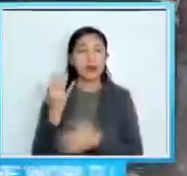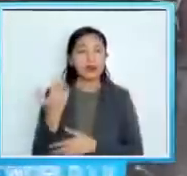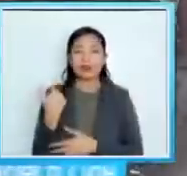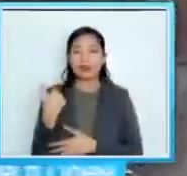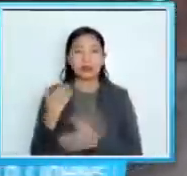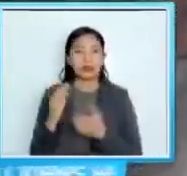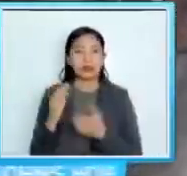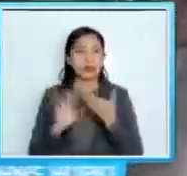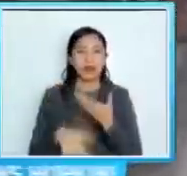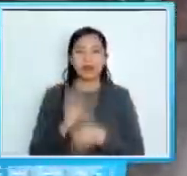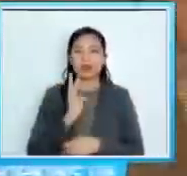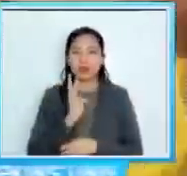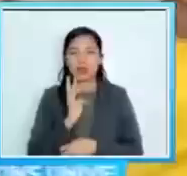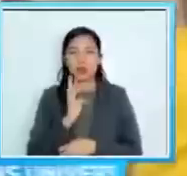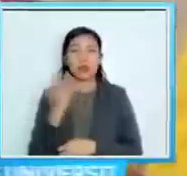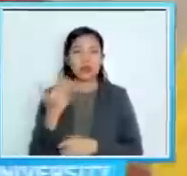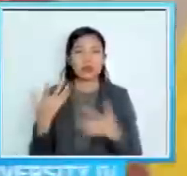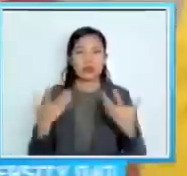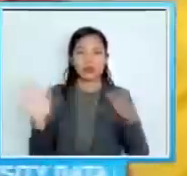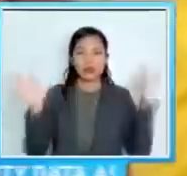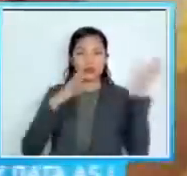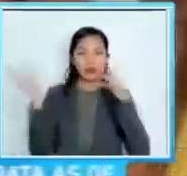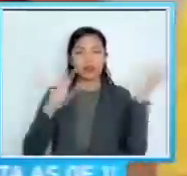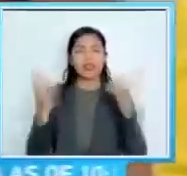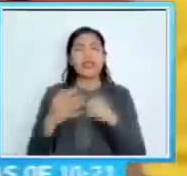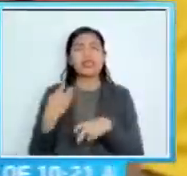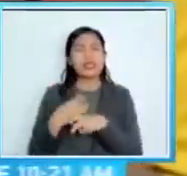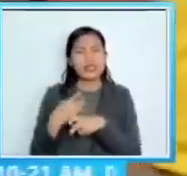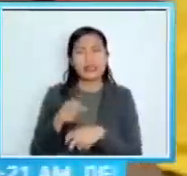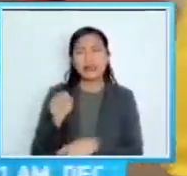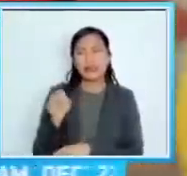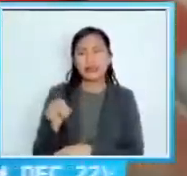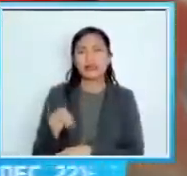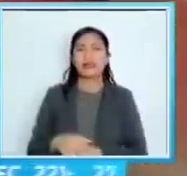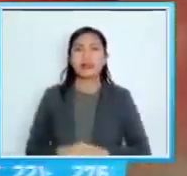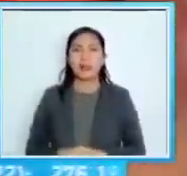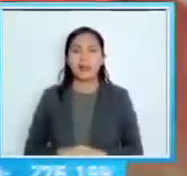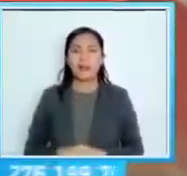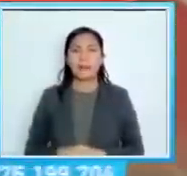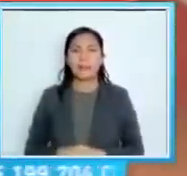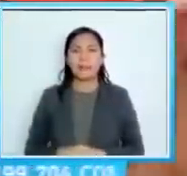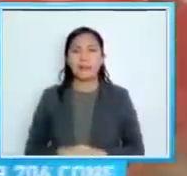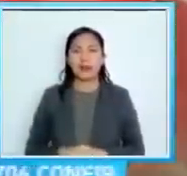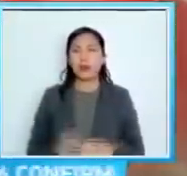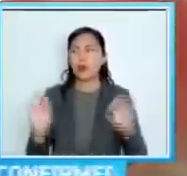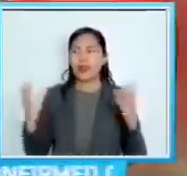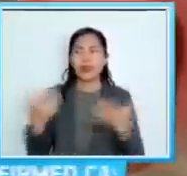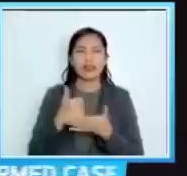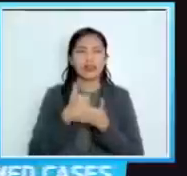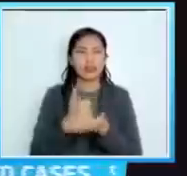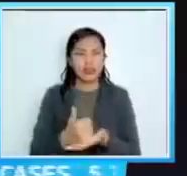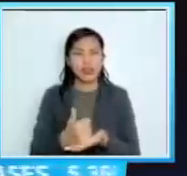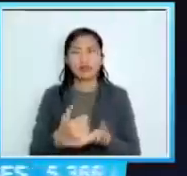matapos manalasa ang bagyong Odette. Ang hirap-hirap talaga, pati sa pagkain, mahirap natin, walang ayuda pagkatapos ng salanta ng